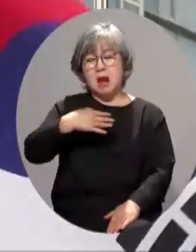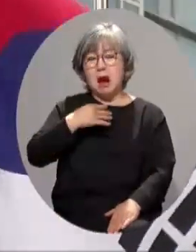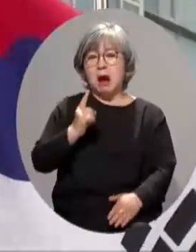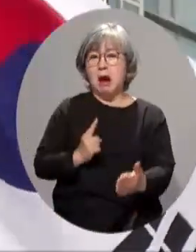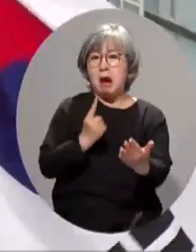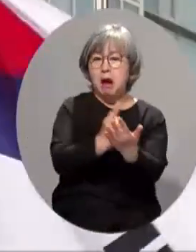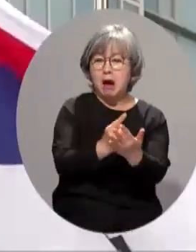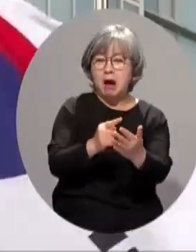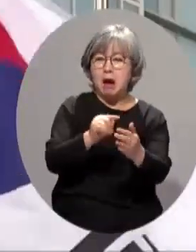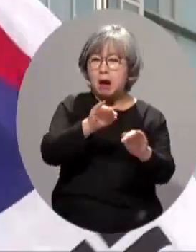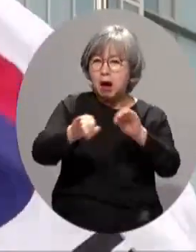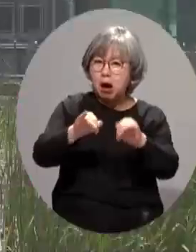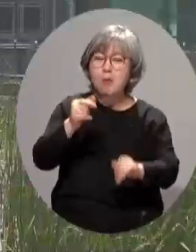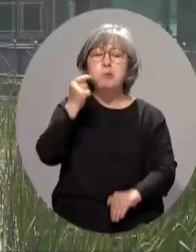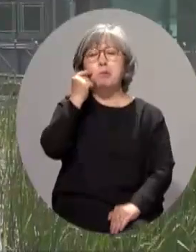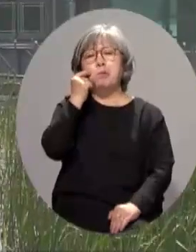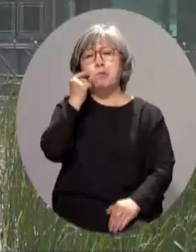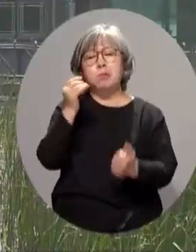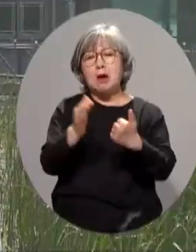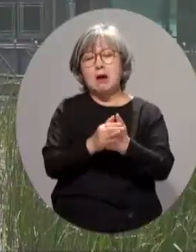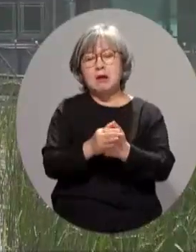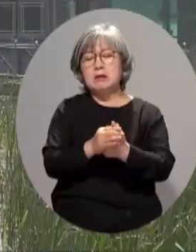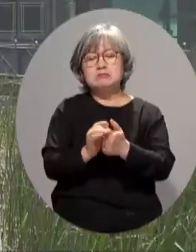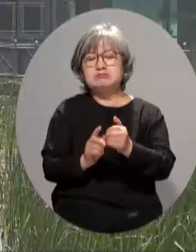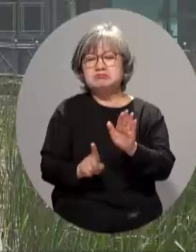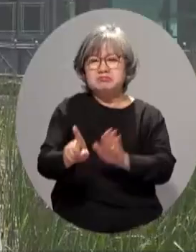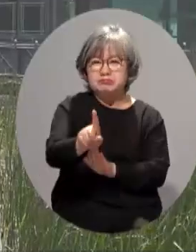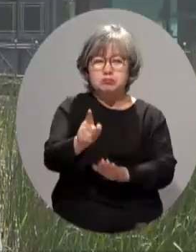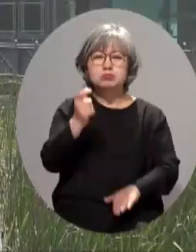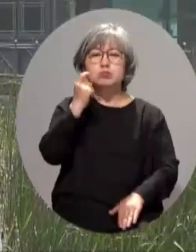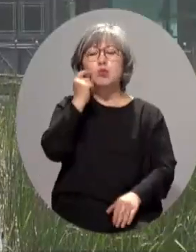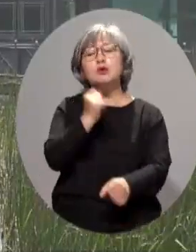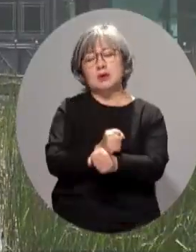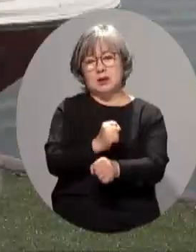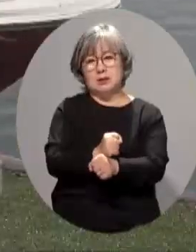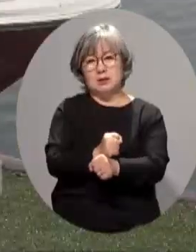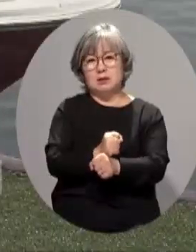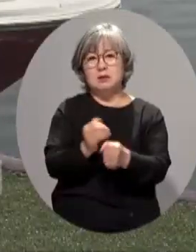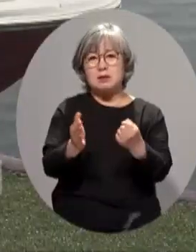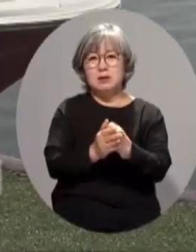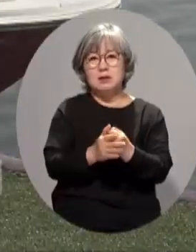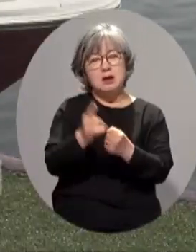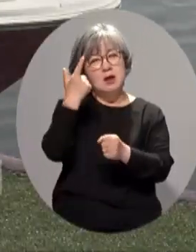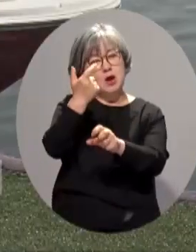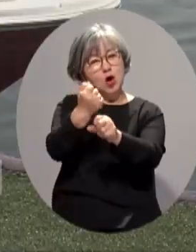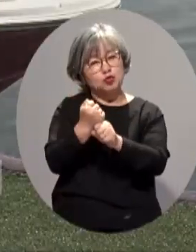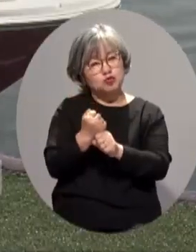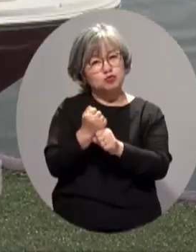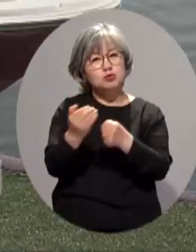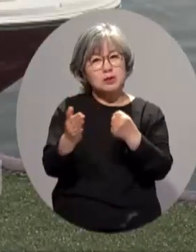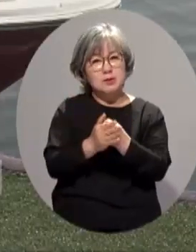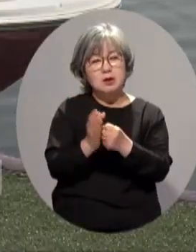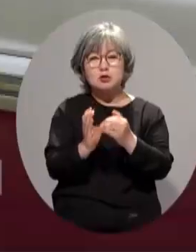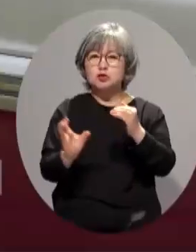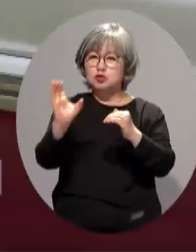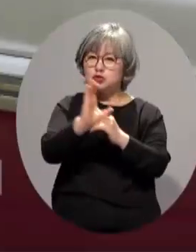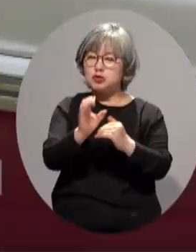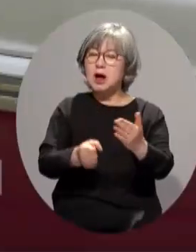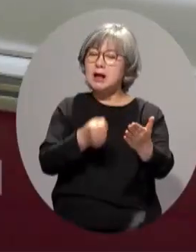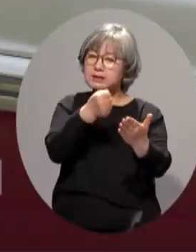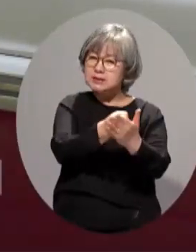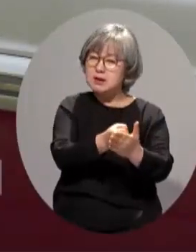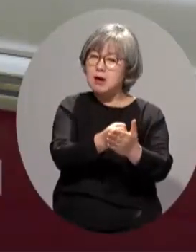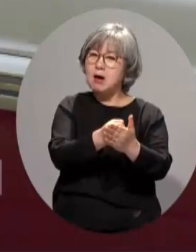있는 근거가 없다면서 적극적으로 나서지 않고 있는 가운데 연구 용역 등을 통해 추가 지정을